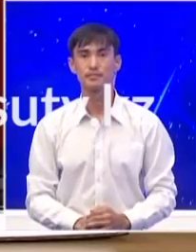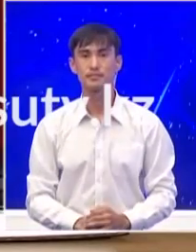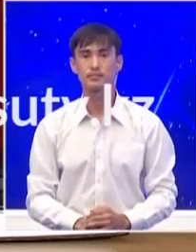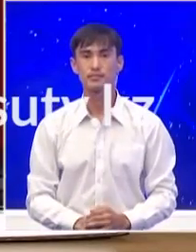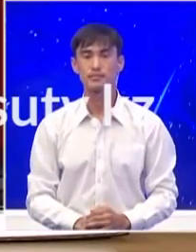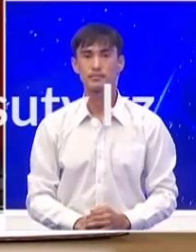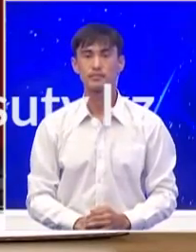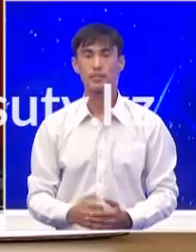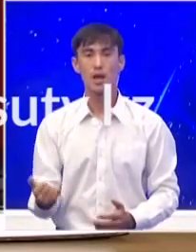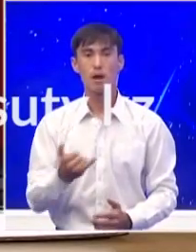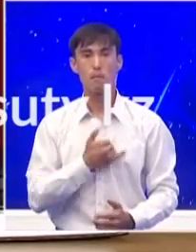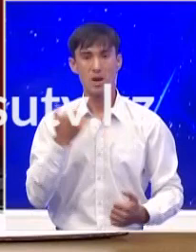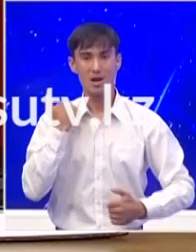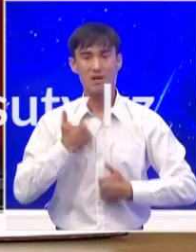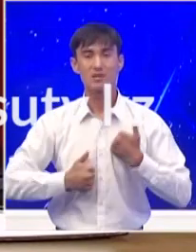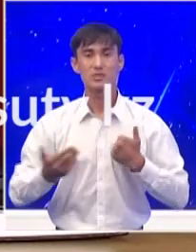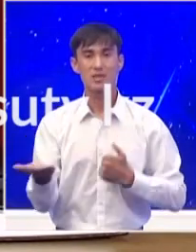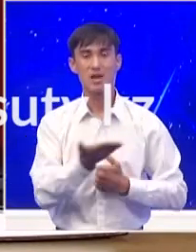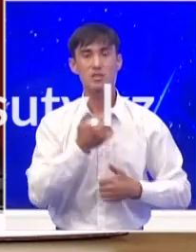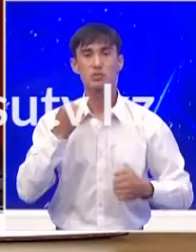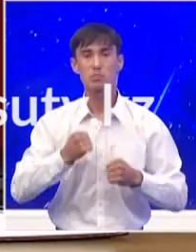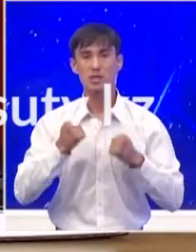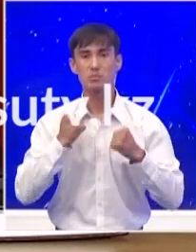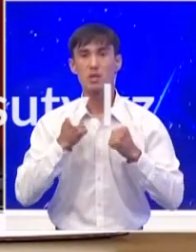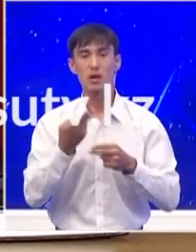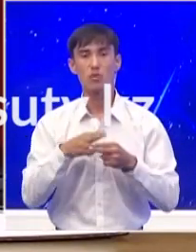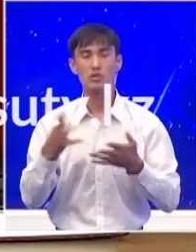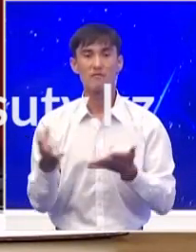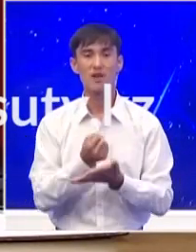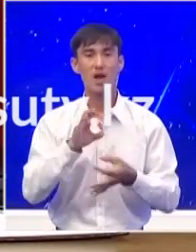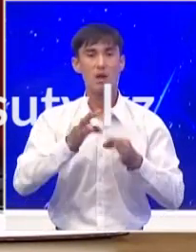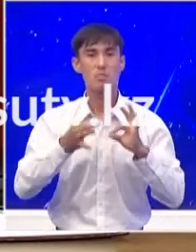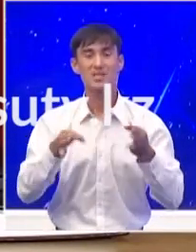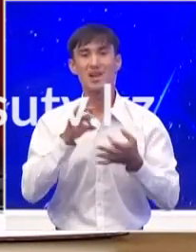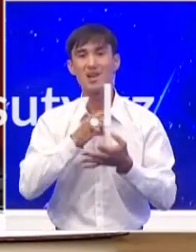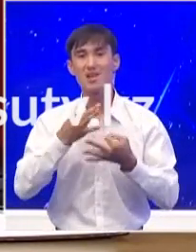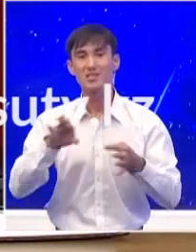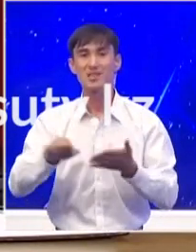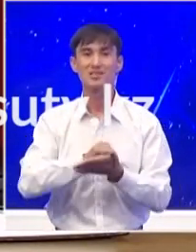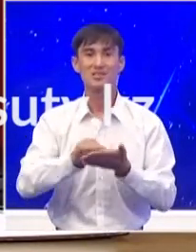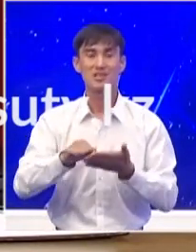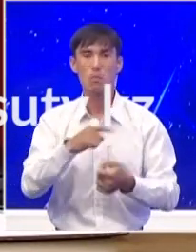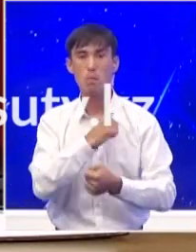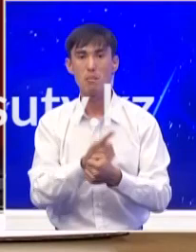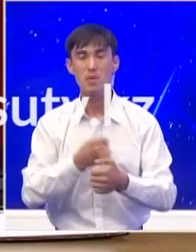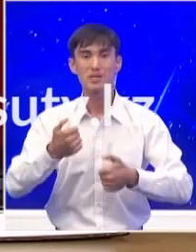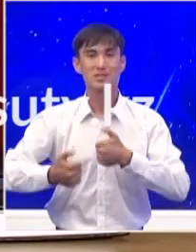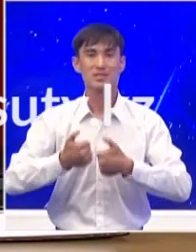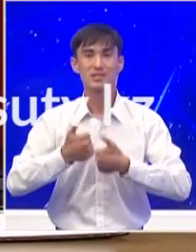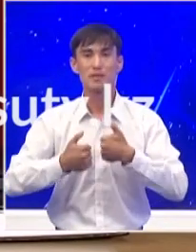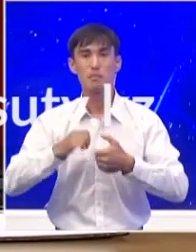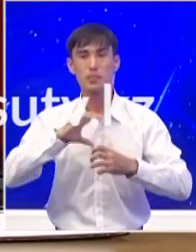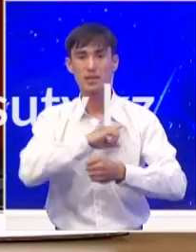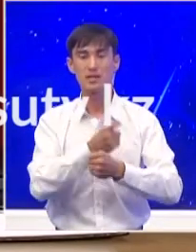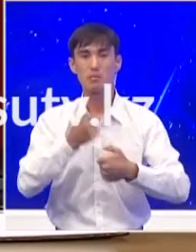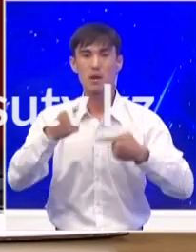мы гордимся нашими спортсменами которые завоевали олимпийские лицензии в острой борьбе с сильными соперниками мирового